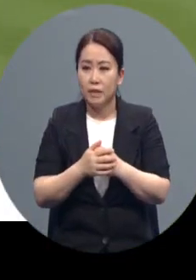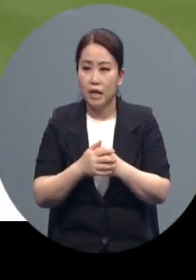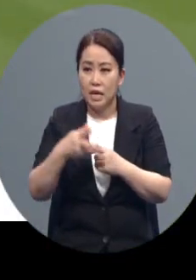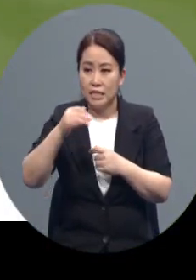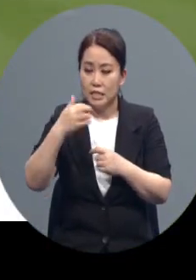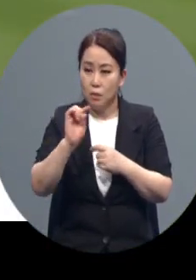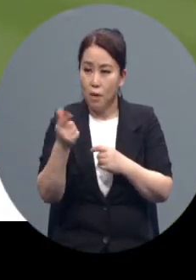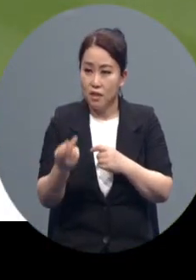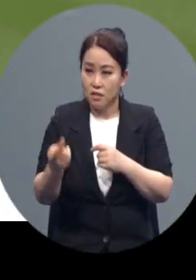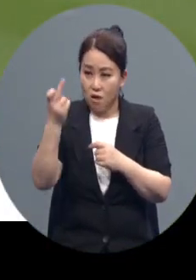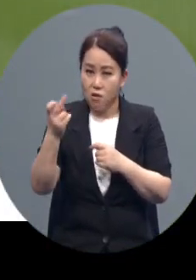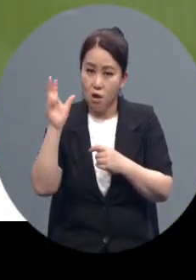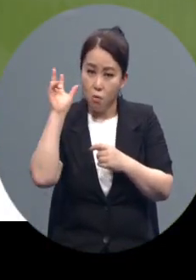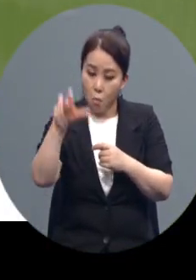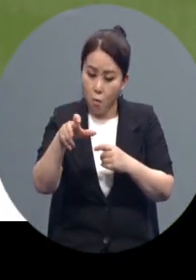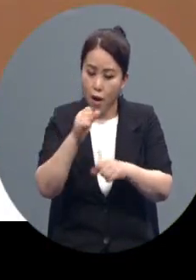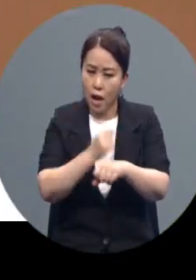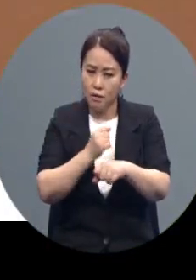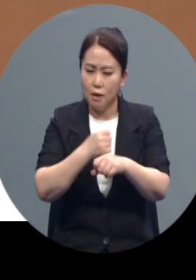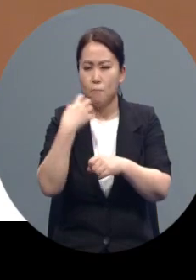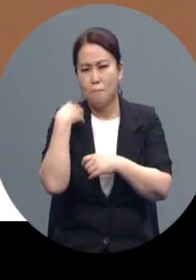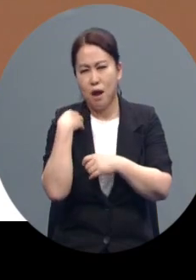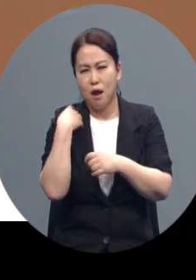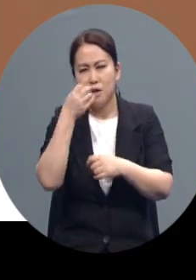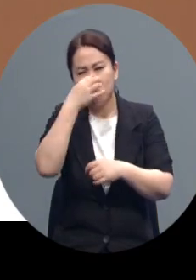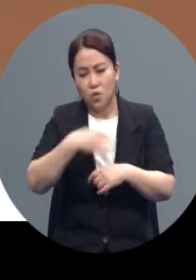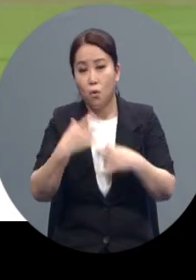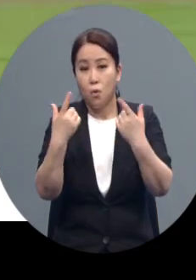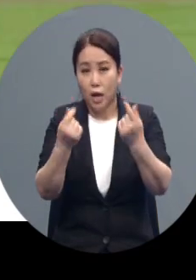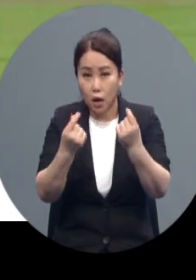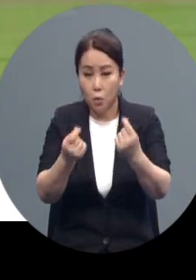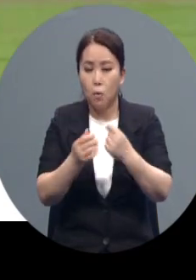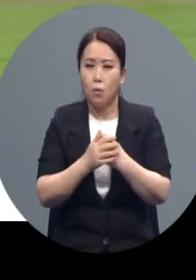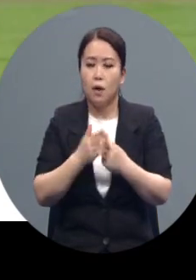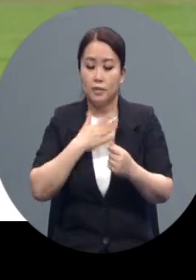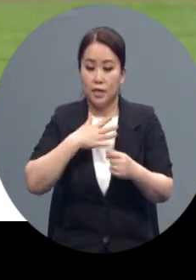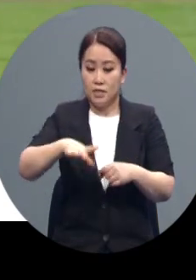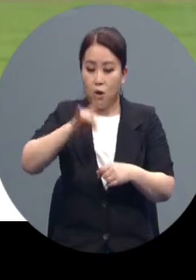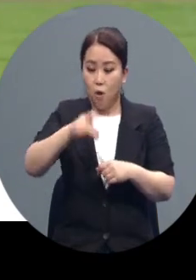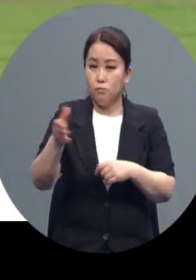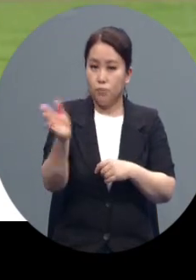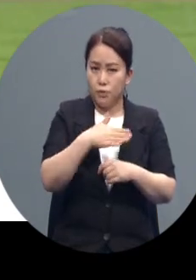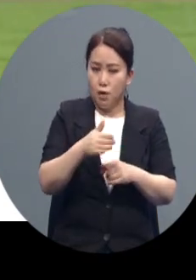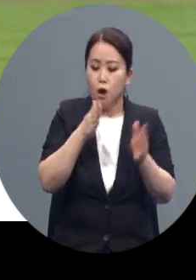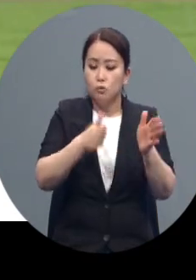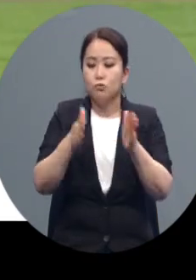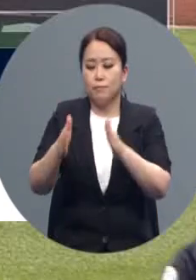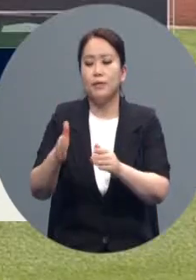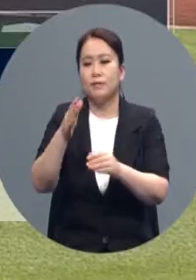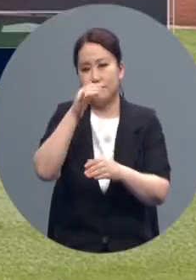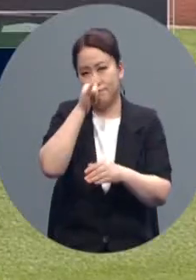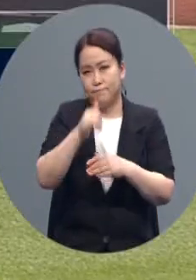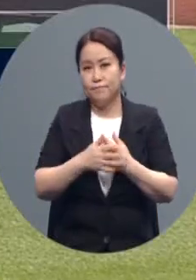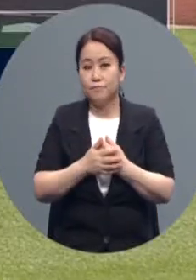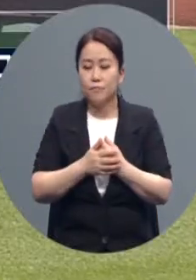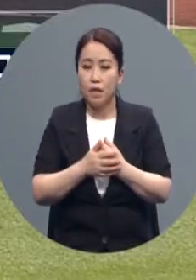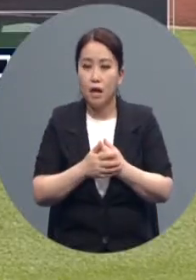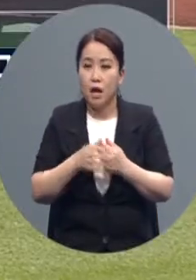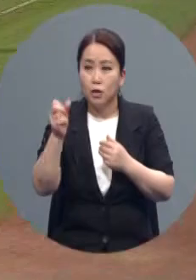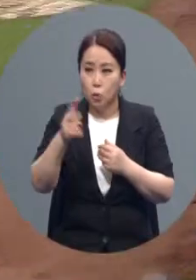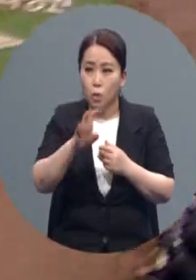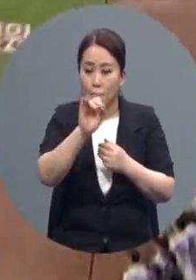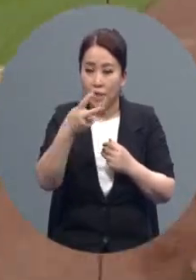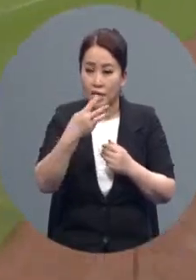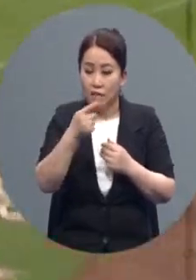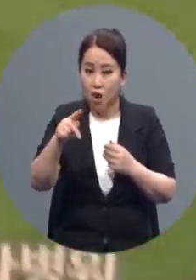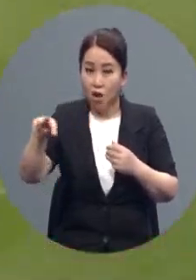데서 좀 부담이 보였고 그래서 저는 초반부터 벤치에서 조금씩 준비하고 있었는데. DJ 피터스